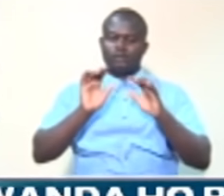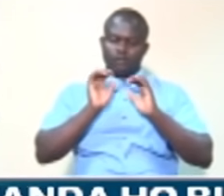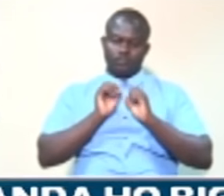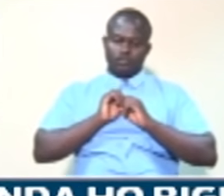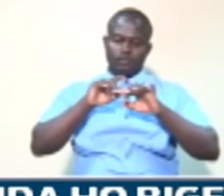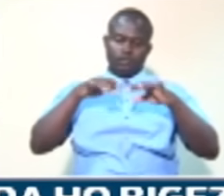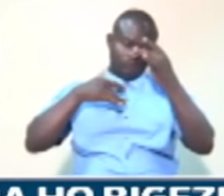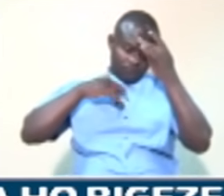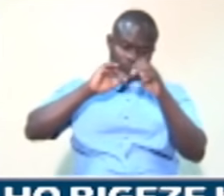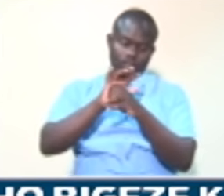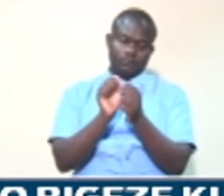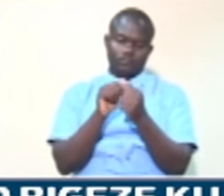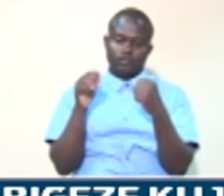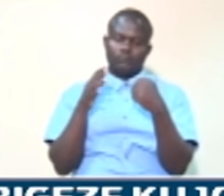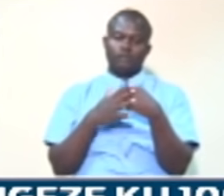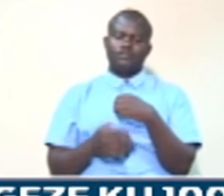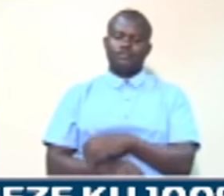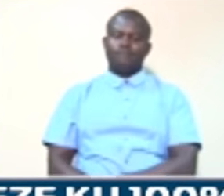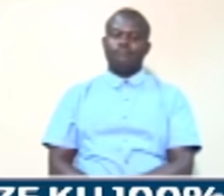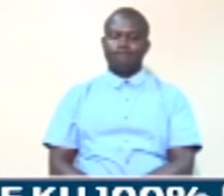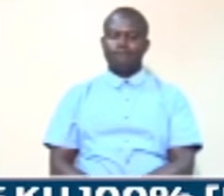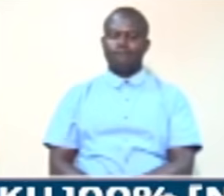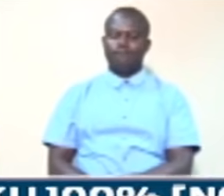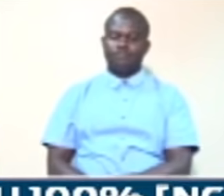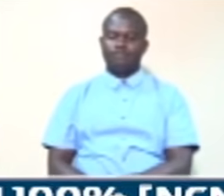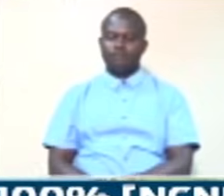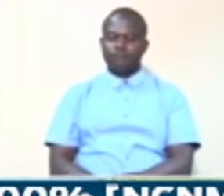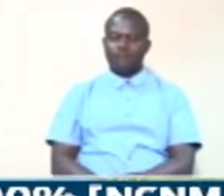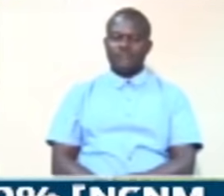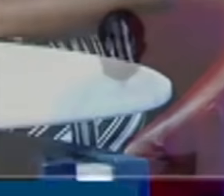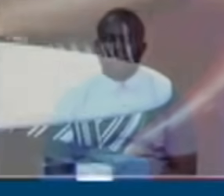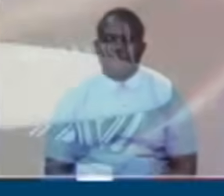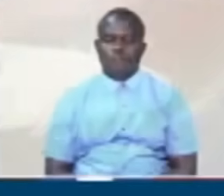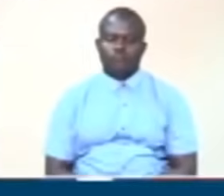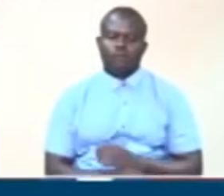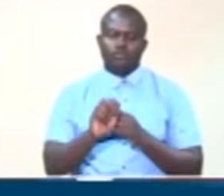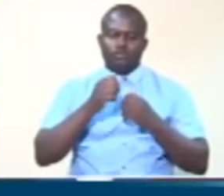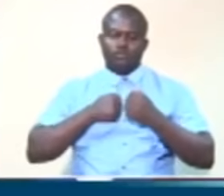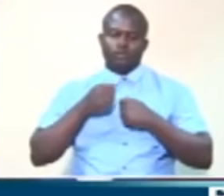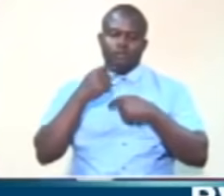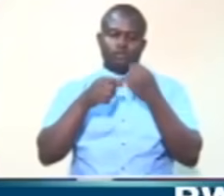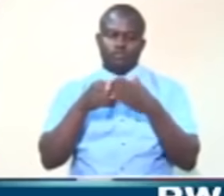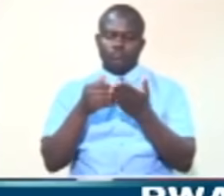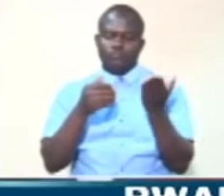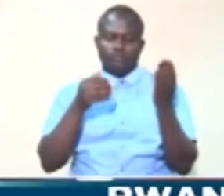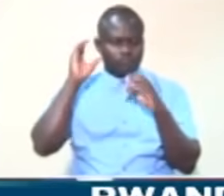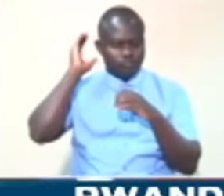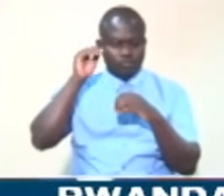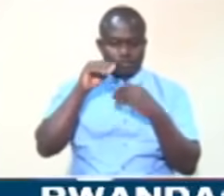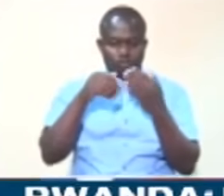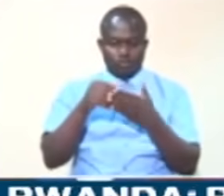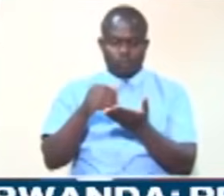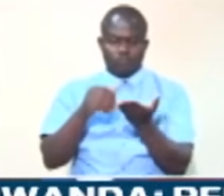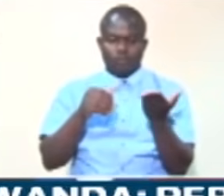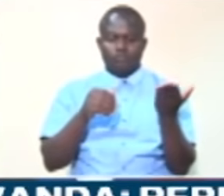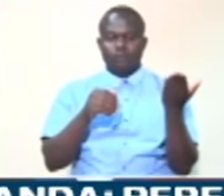rya COVID-19. Jean-Claude Mutuyeyezu, i Kigali. Televiziyo Rwanda ikomeje gukurikirana n'amakuru mu rurimi